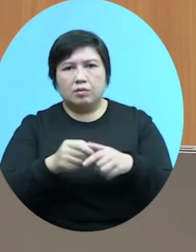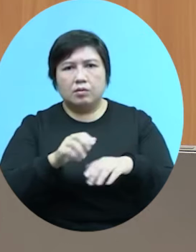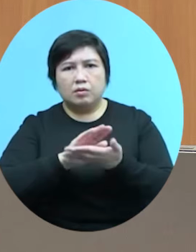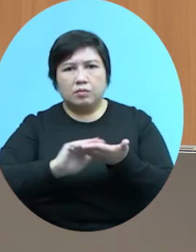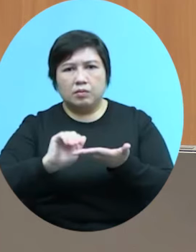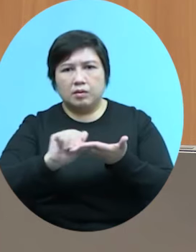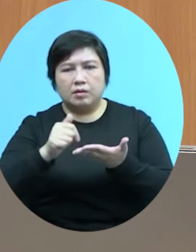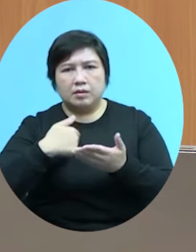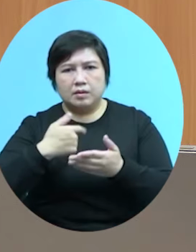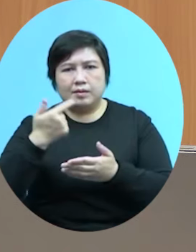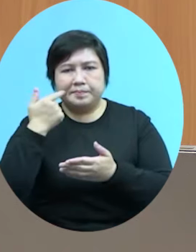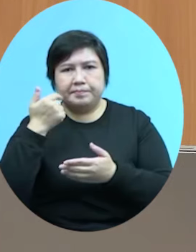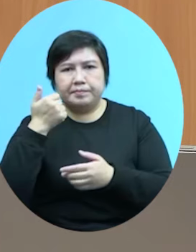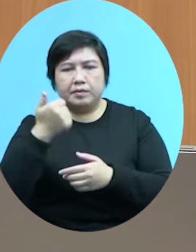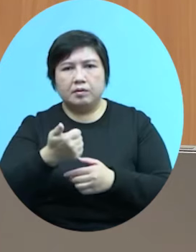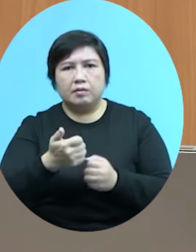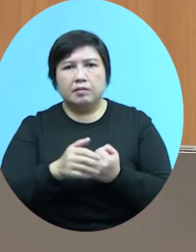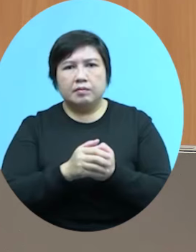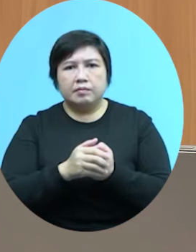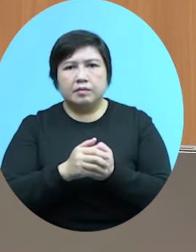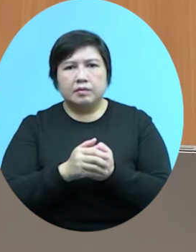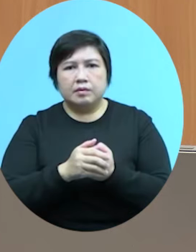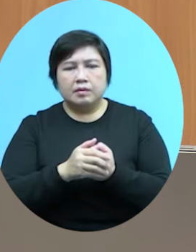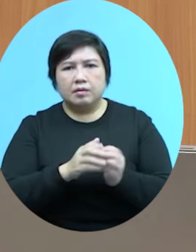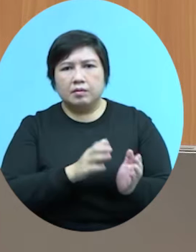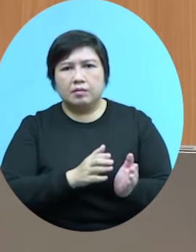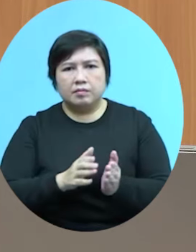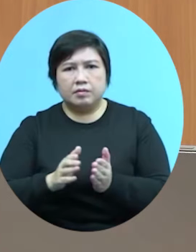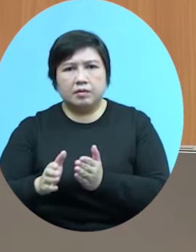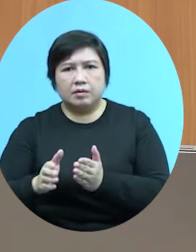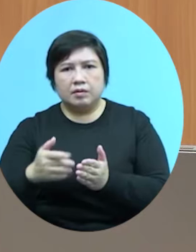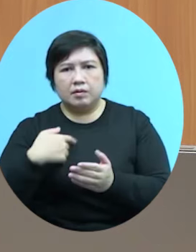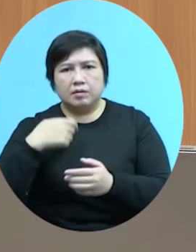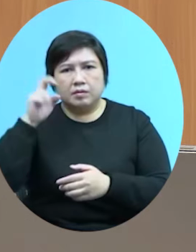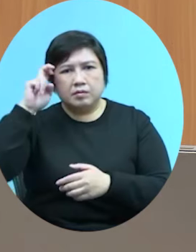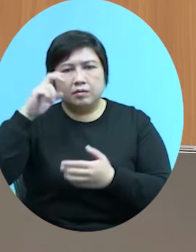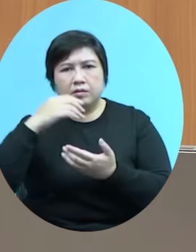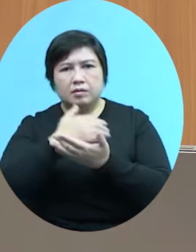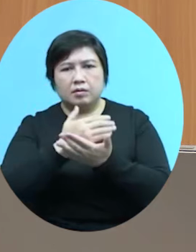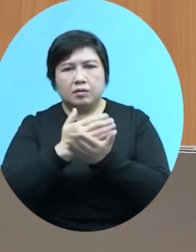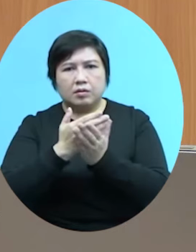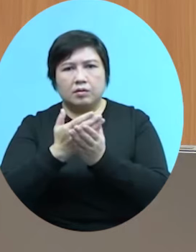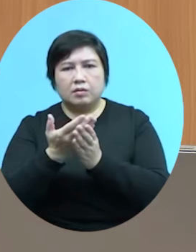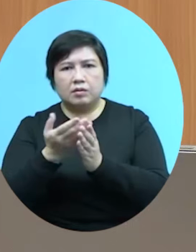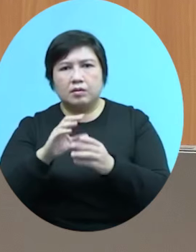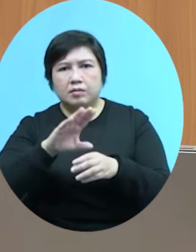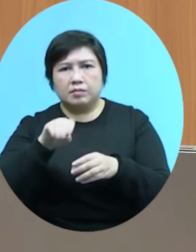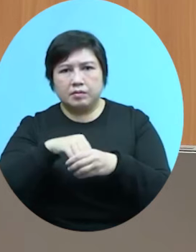越收緊越好當然做這些措施都可能會考慮很多方面的因素